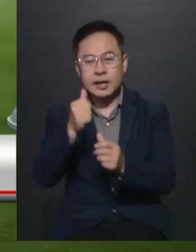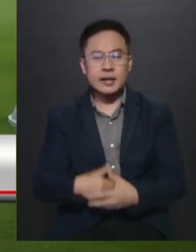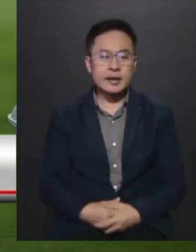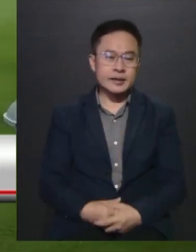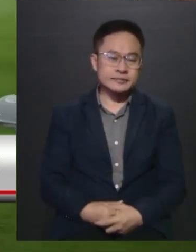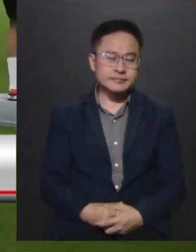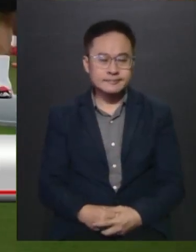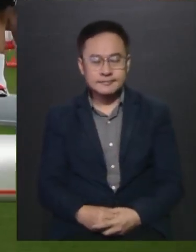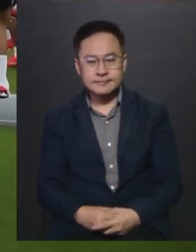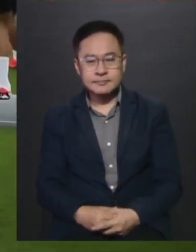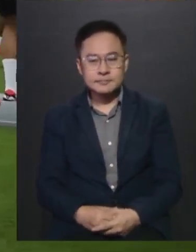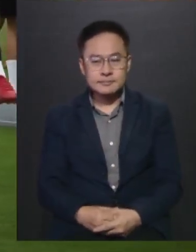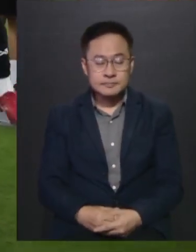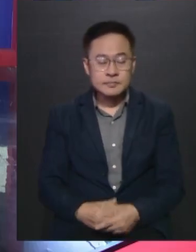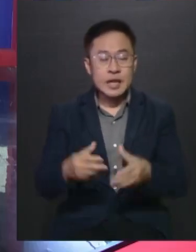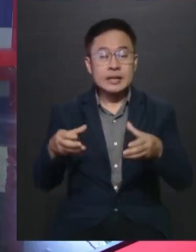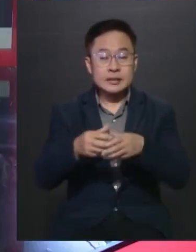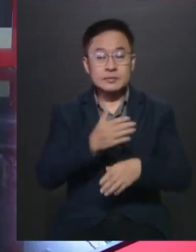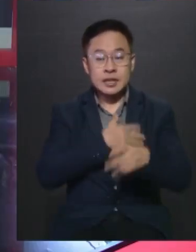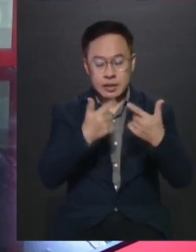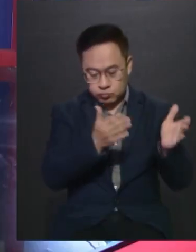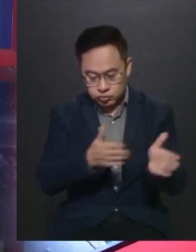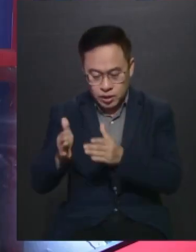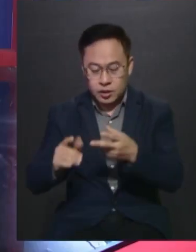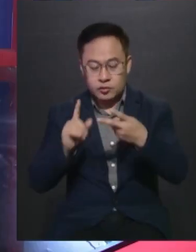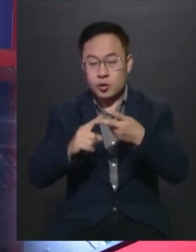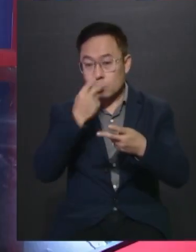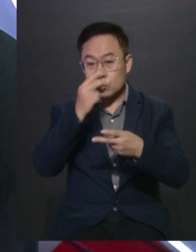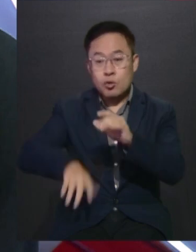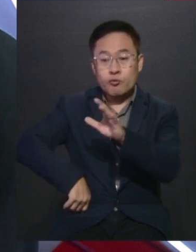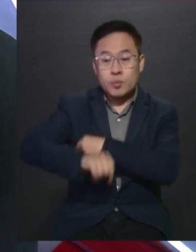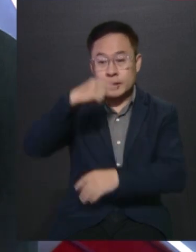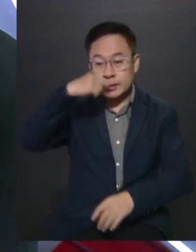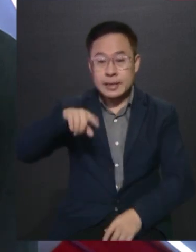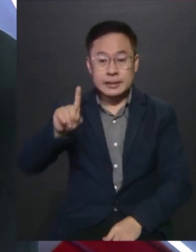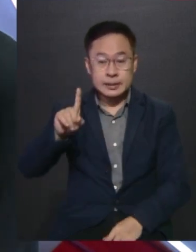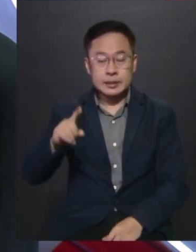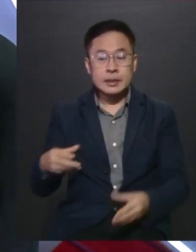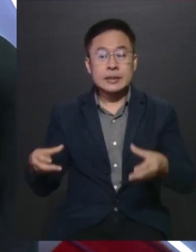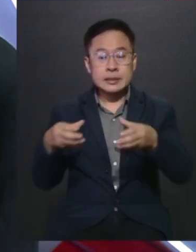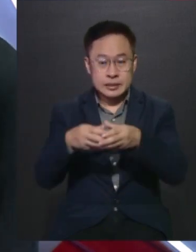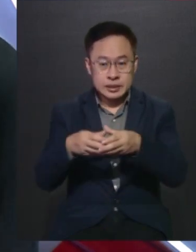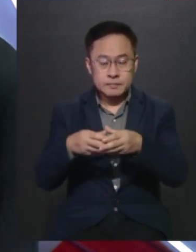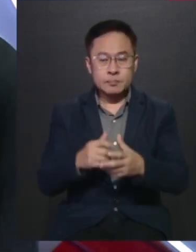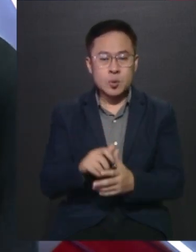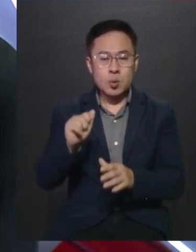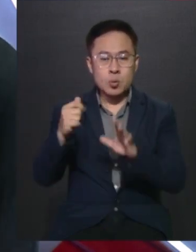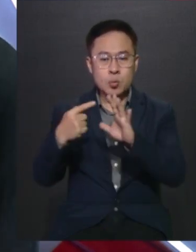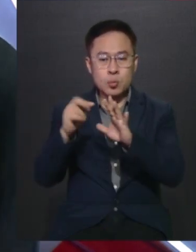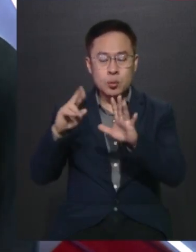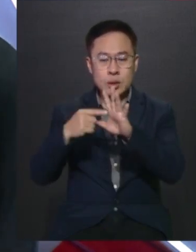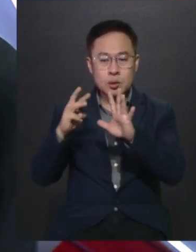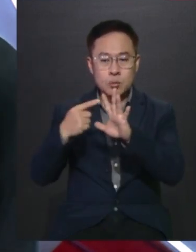ค่ะทีนี้ค่ะขยับจากแคมป์ทีมชาตินะมาที่ทางทีมสโมสรไทยลีกกันหน่อยค่ะล่าสุดค่ะอุรวาเรสนะคะก็ได้มีการเดินทางม